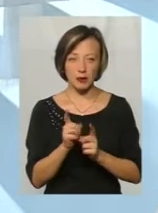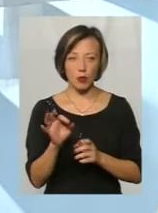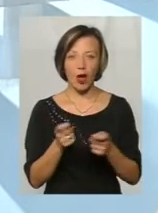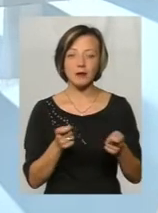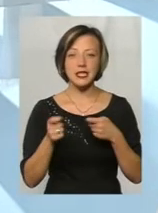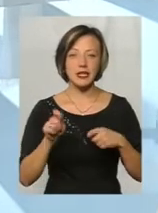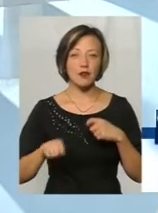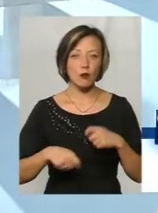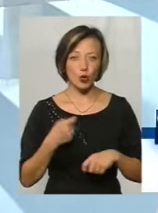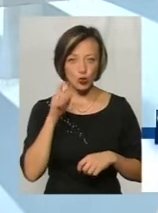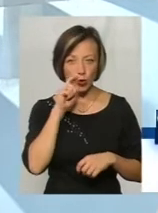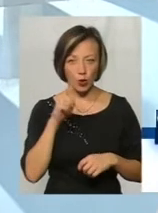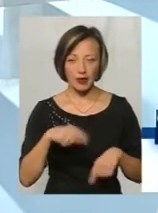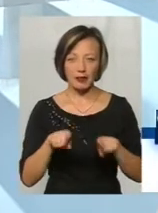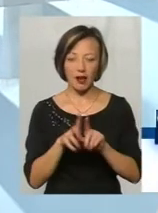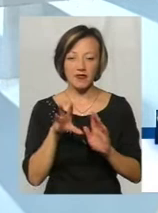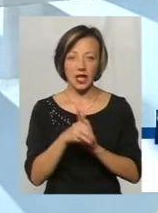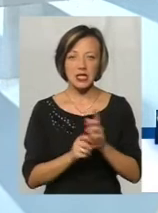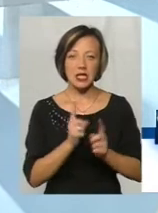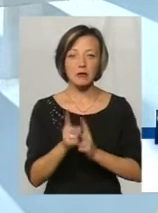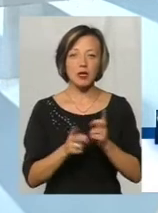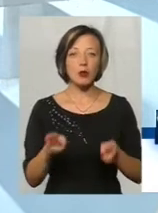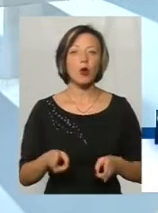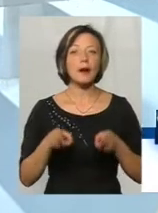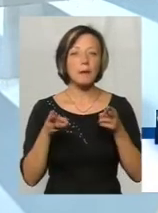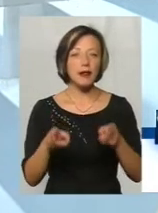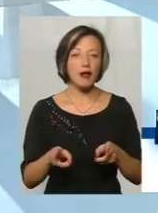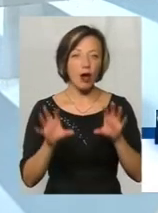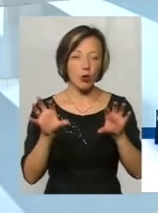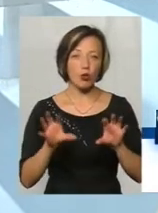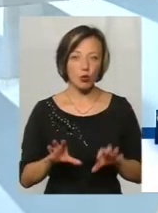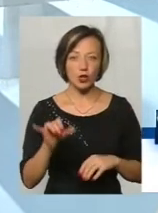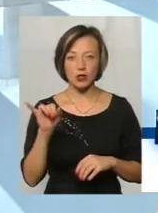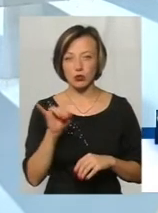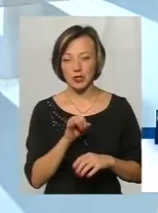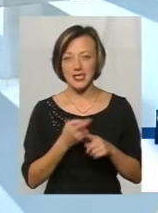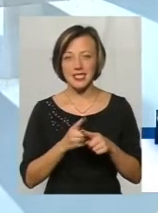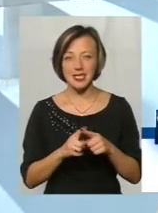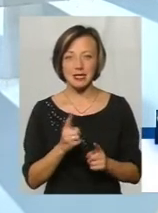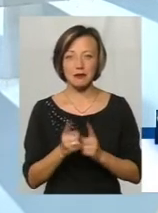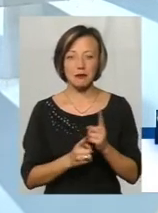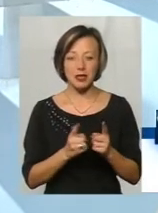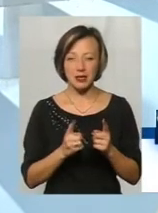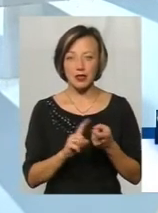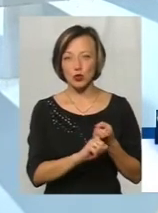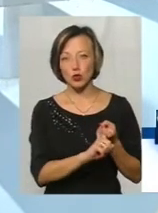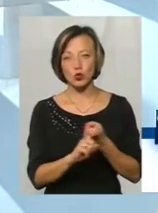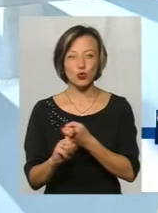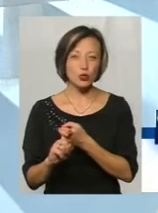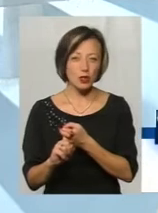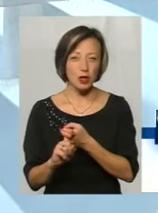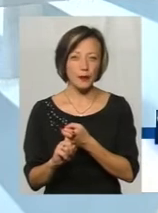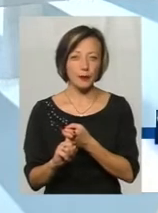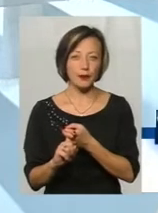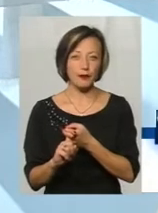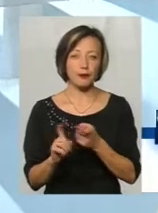адміністративні правопорушення України, так і до Кримінального кодексу України. І, відповідно, ці зміни стосуються